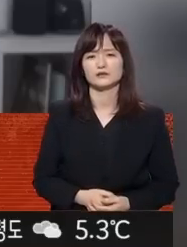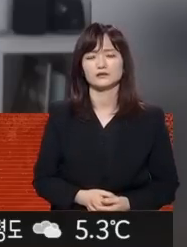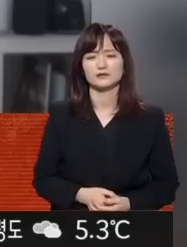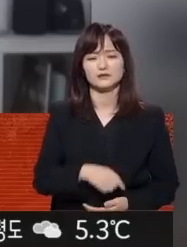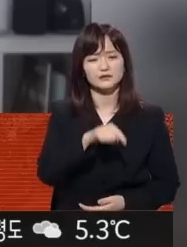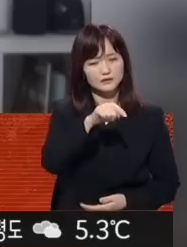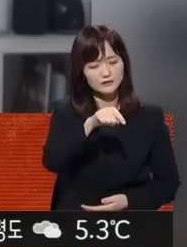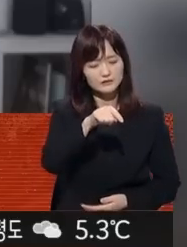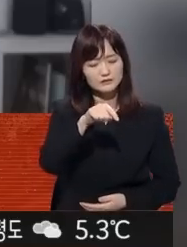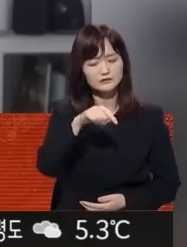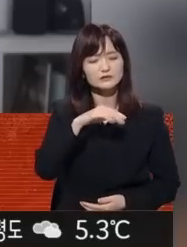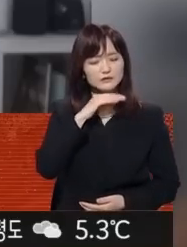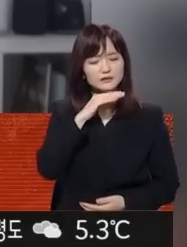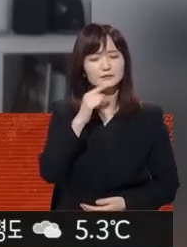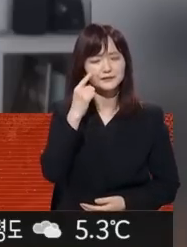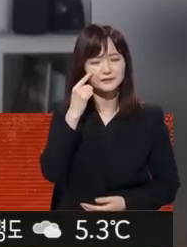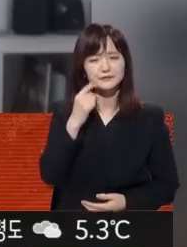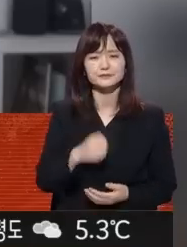상황을